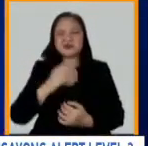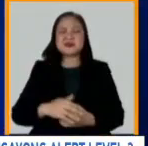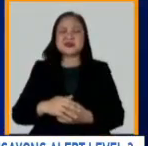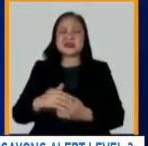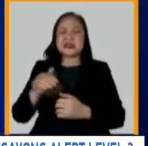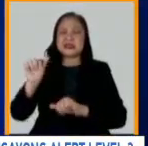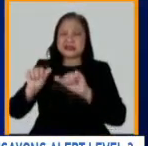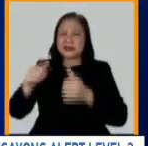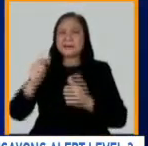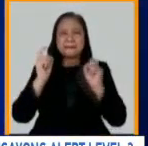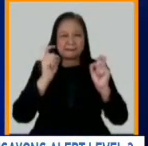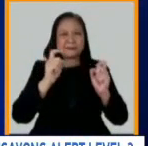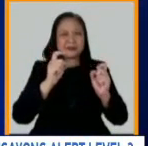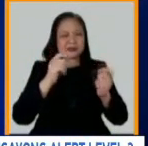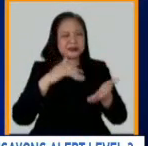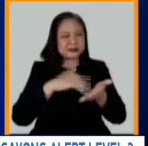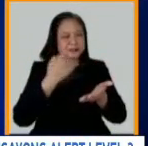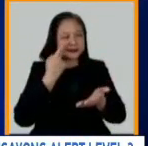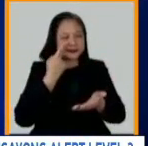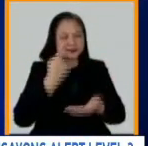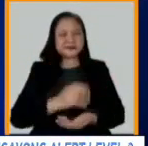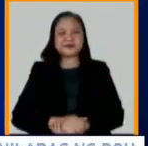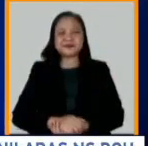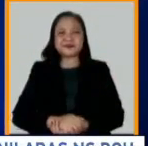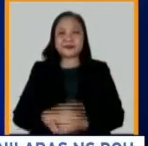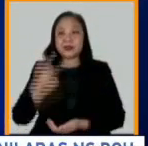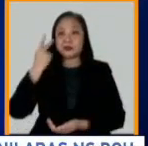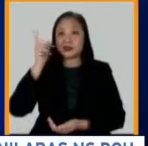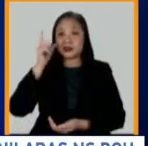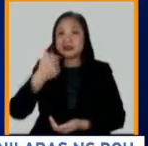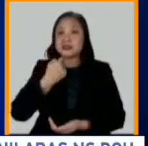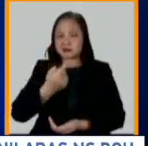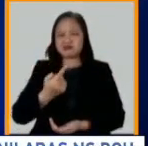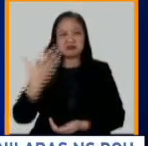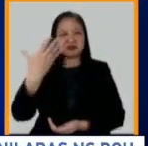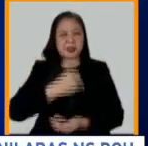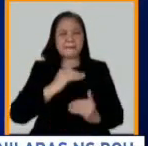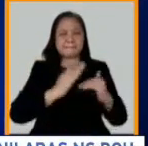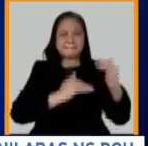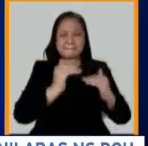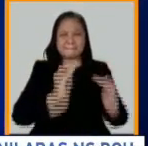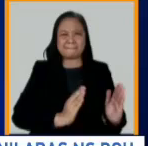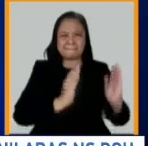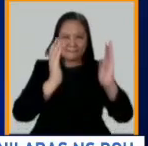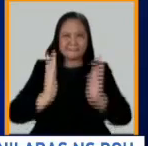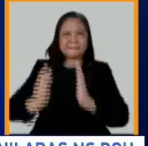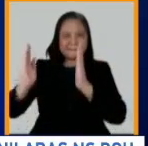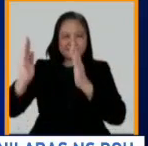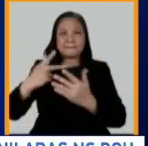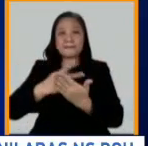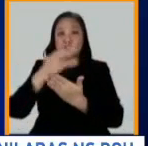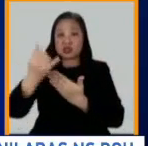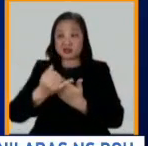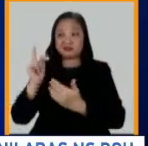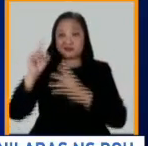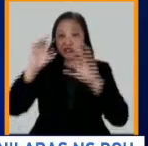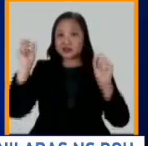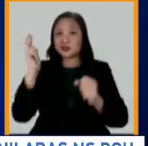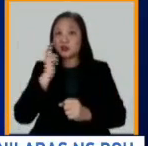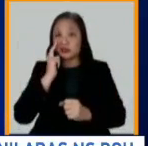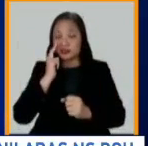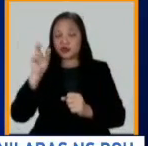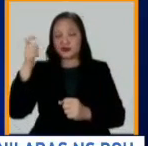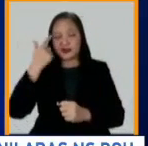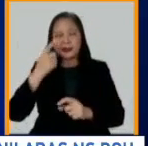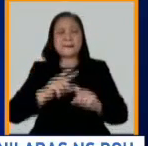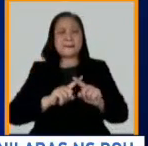news release, sinabi niyang maganda ang build-build-build projects ng Administrasyong Duterte. Pero nais din niyang ibalik ang public-private partnership